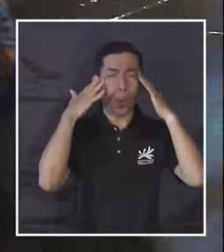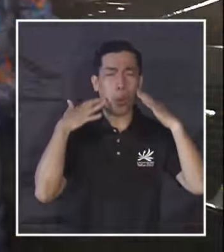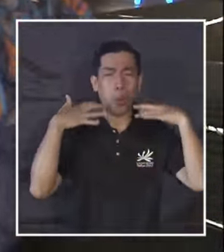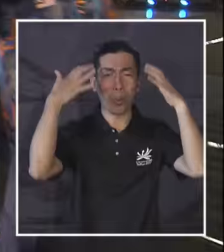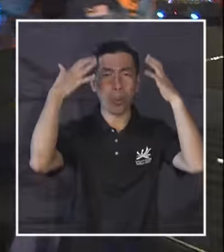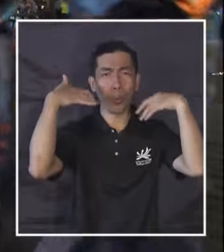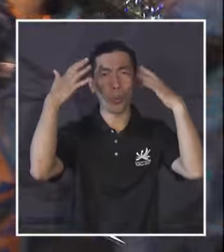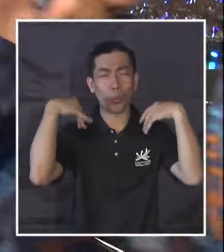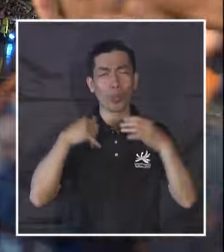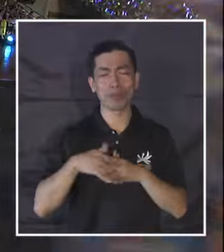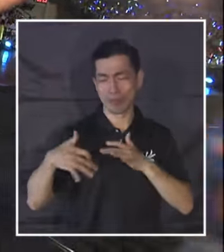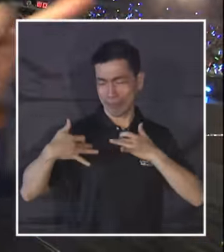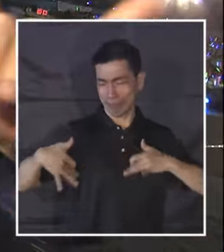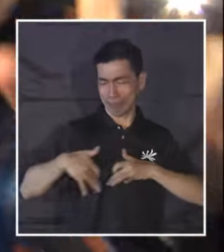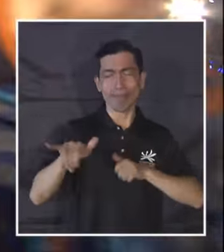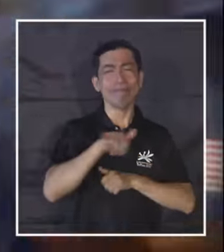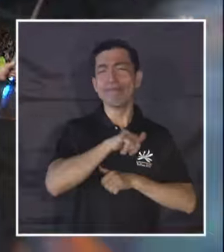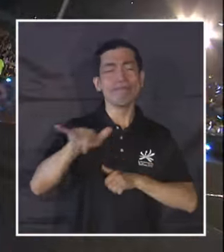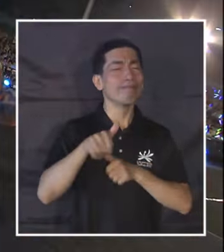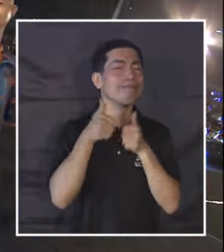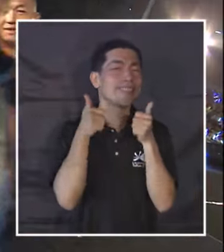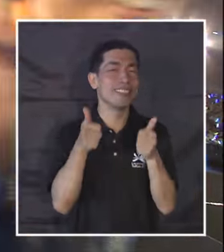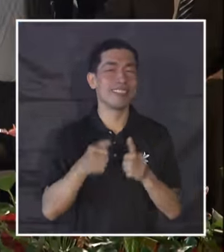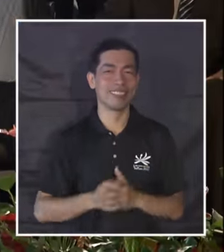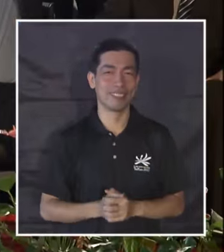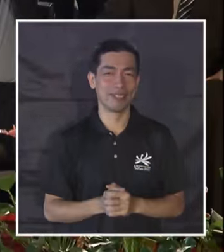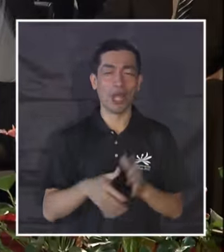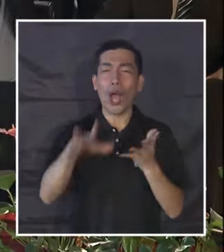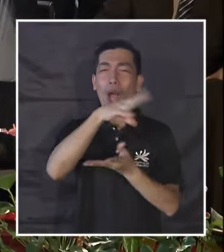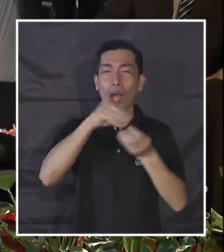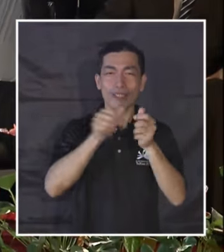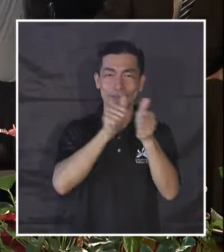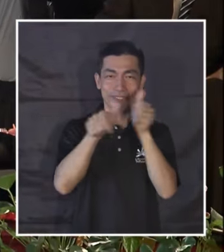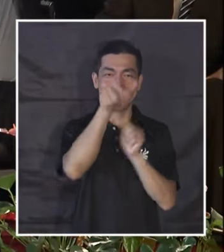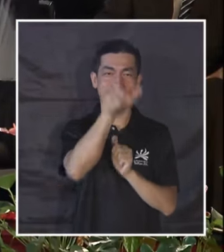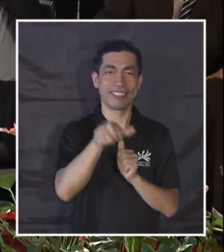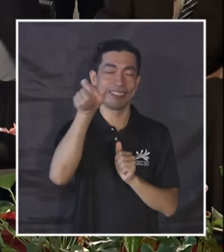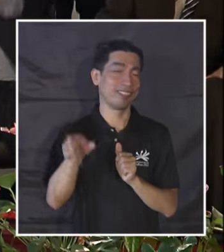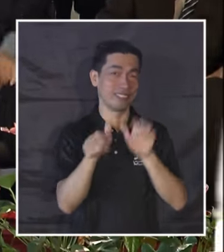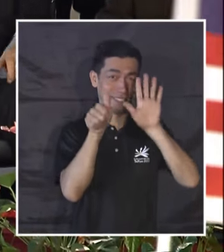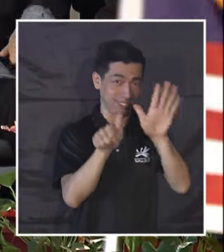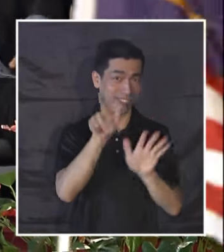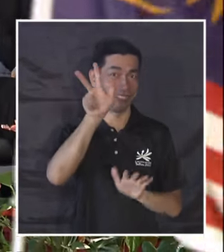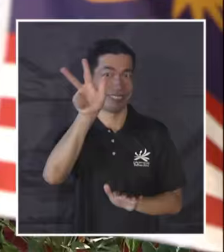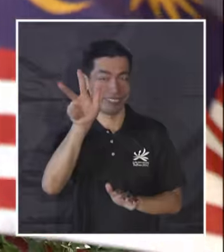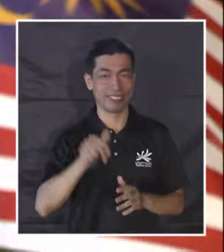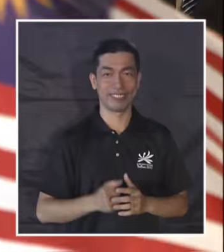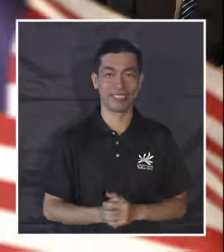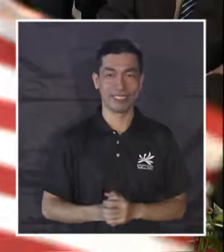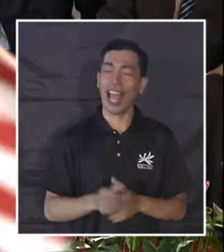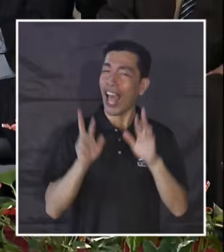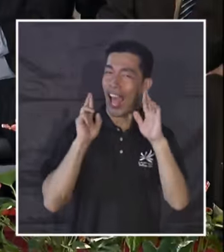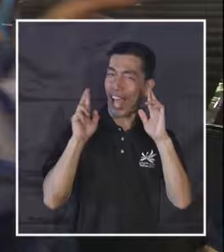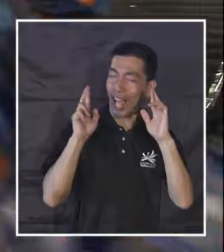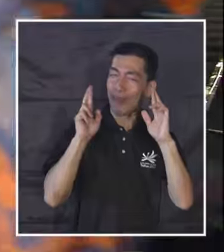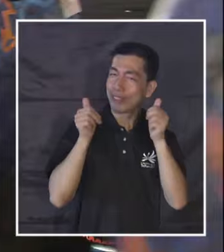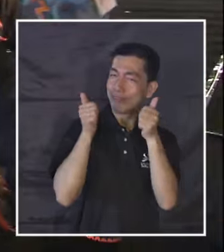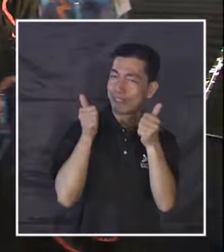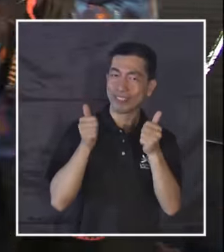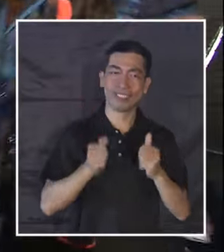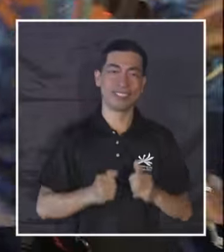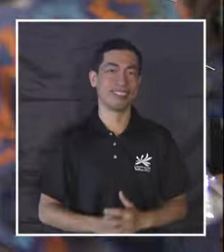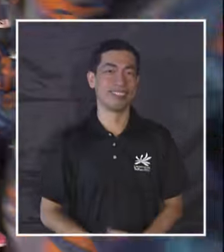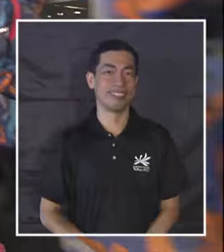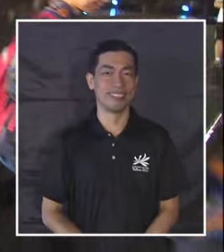这一次共有63位选手参加这一次的比赛，我们祝福马来西亚 Good luck